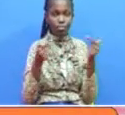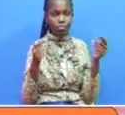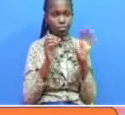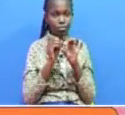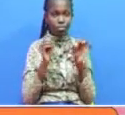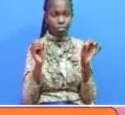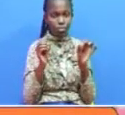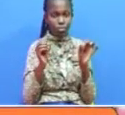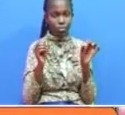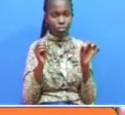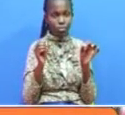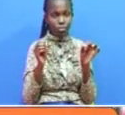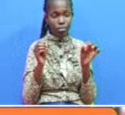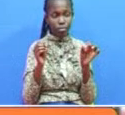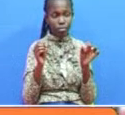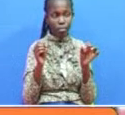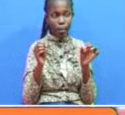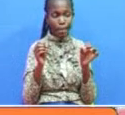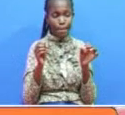kidogo.